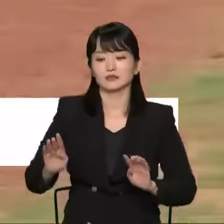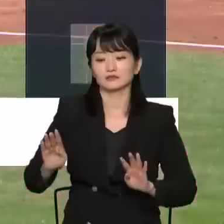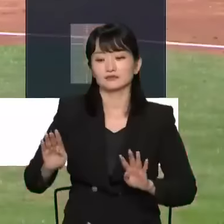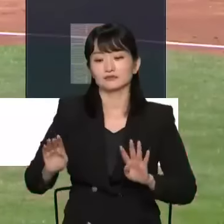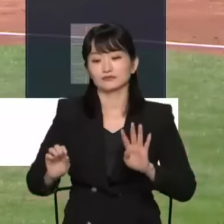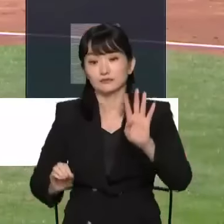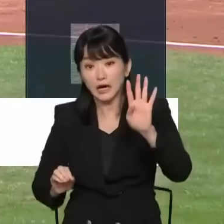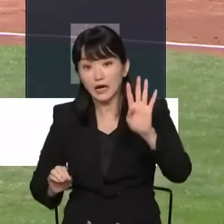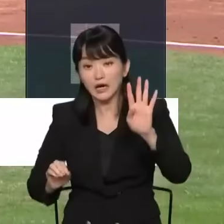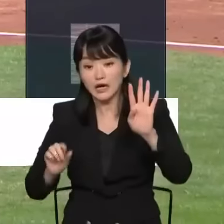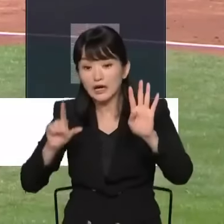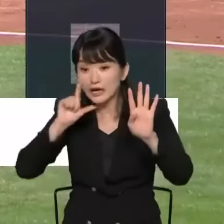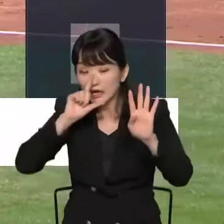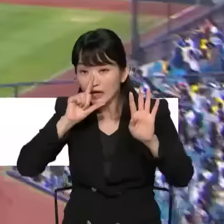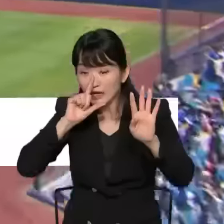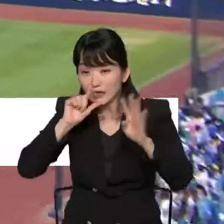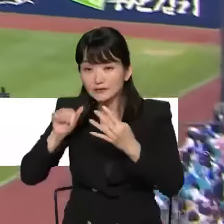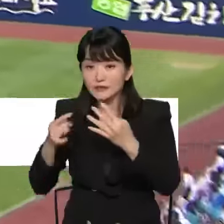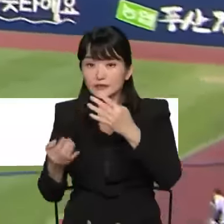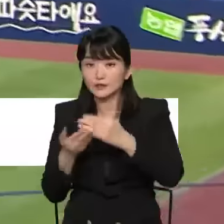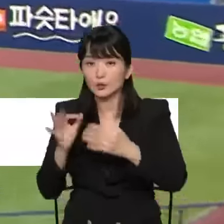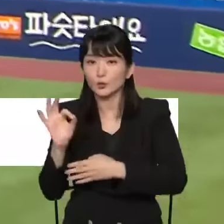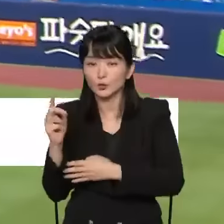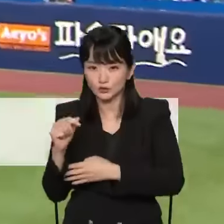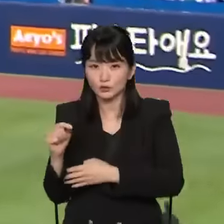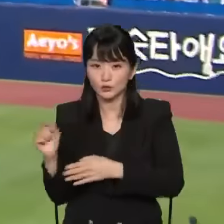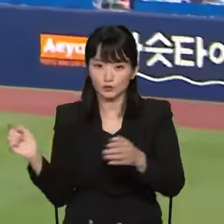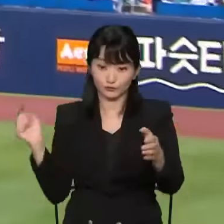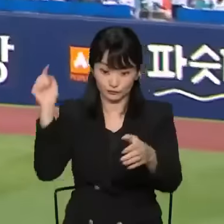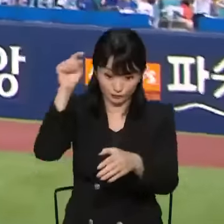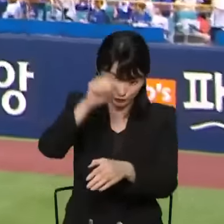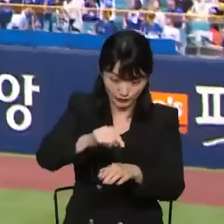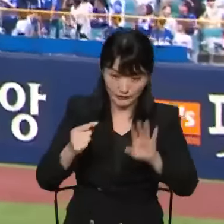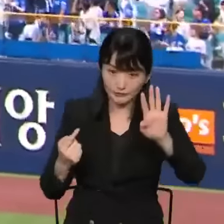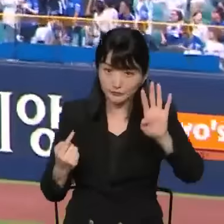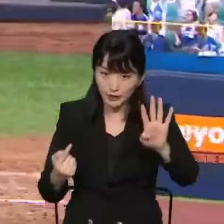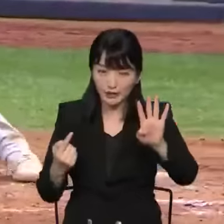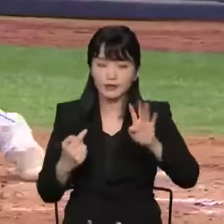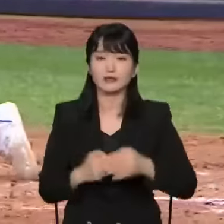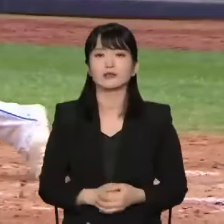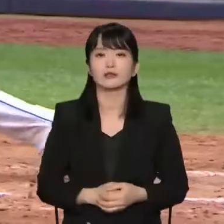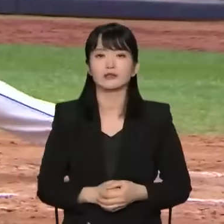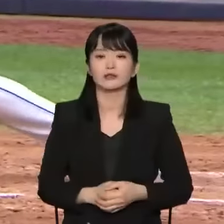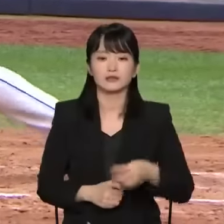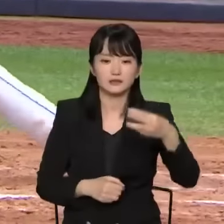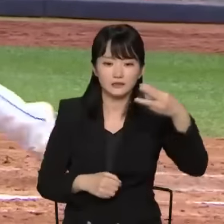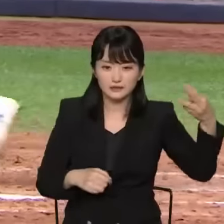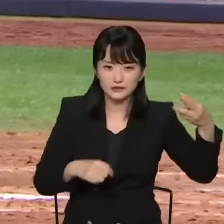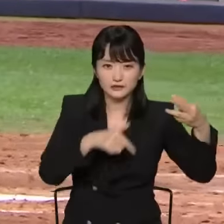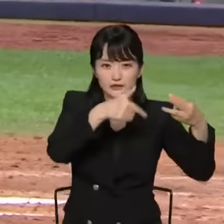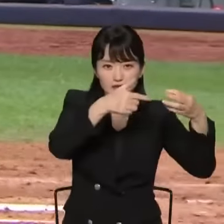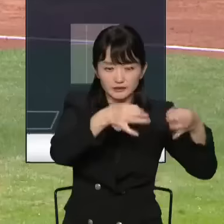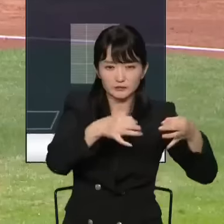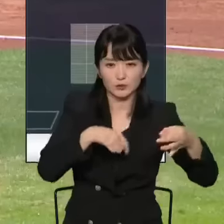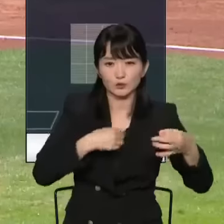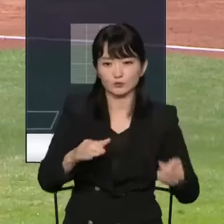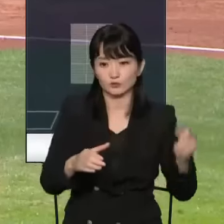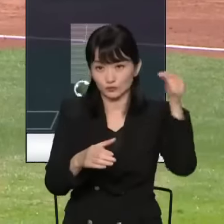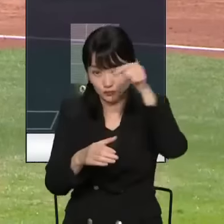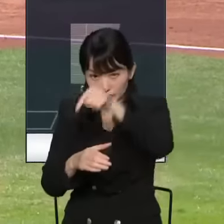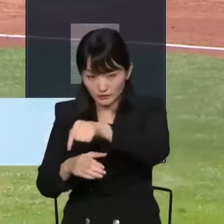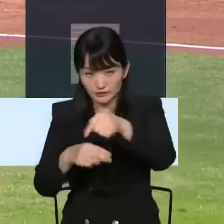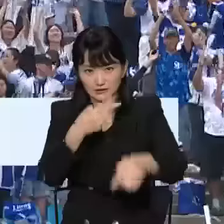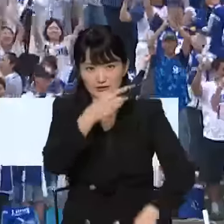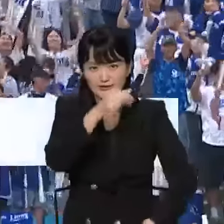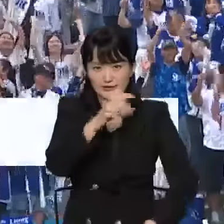LG는 4회 초 오지환의 솔로포로 맞섰습니다. 하지만 삼성은 4회 말 김영웅의 솔로포에 이어 5회 말엔 디아즈가